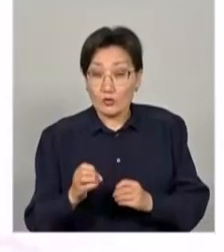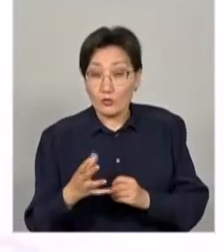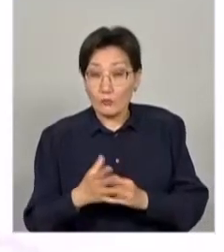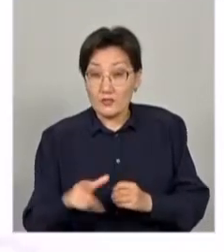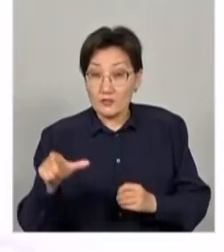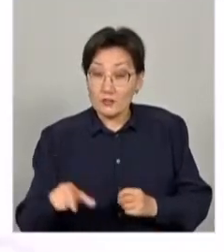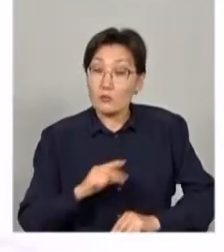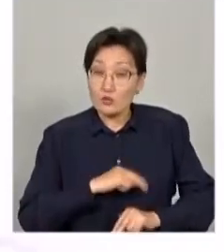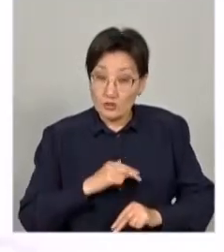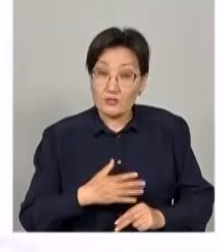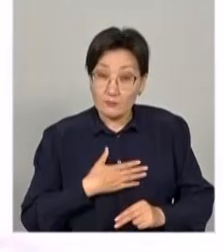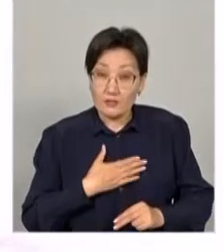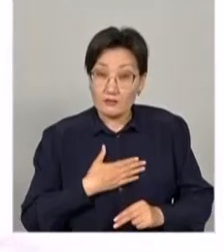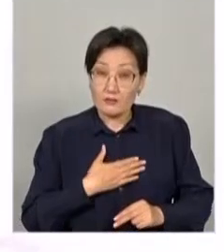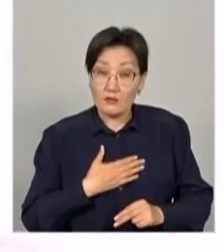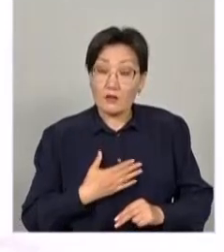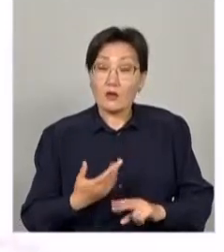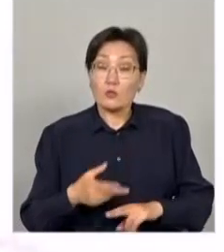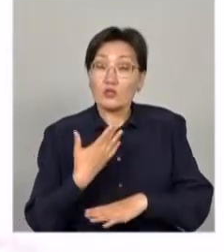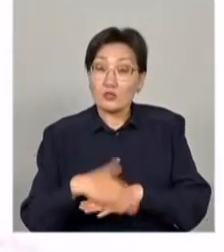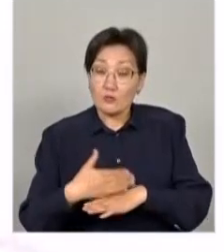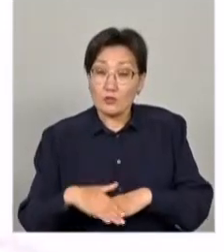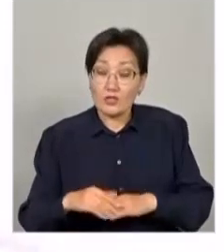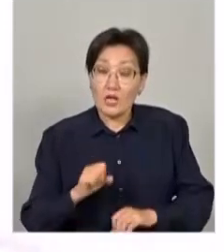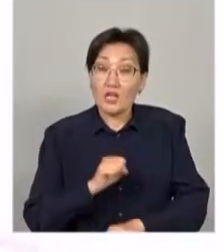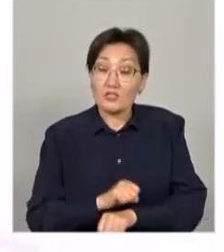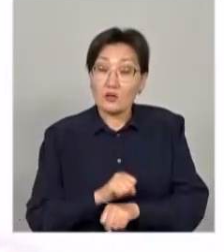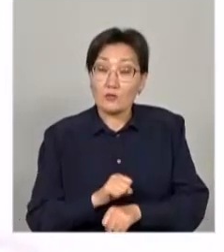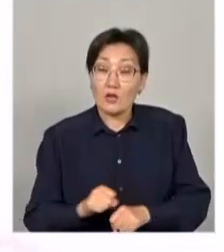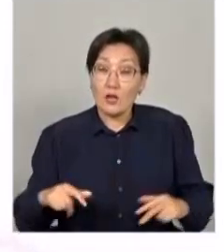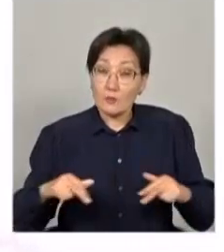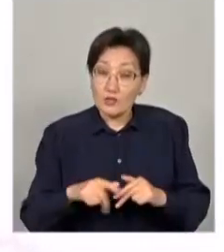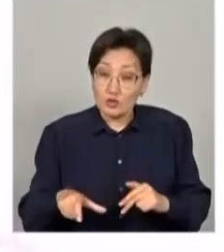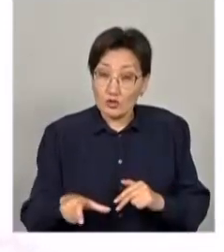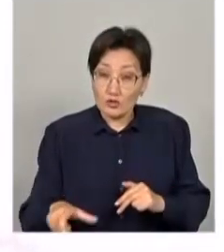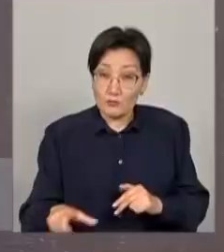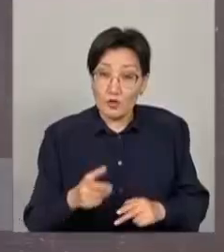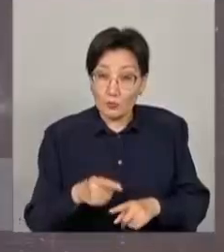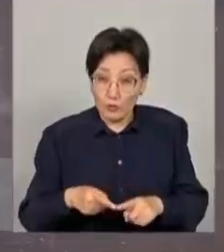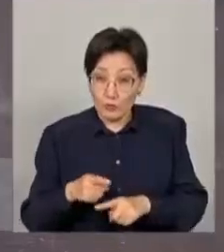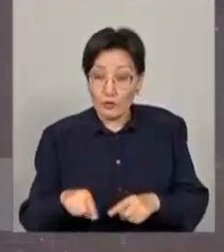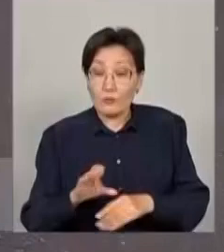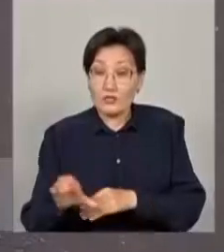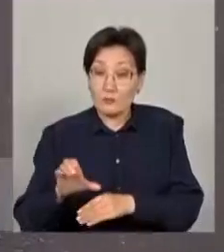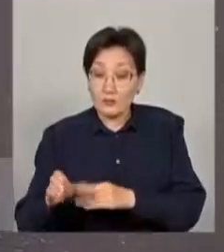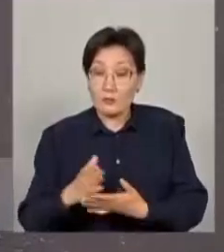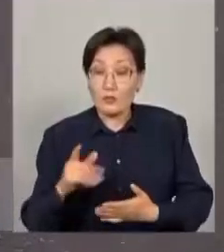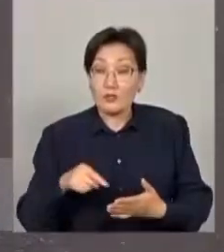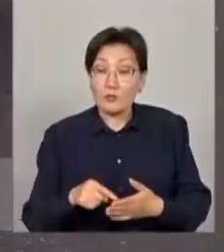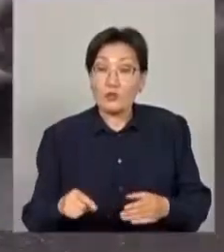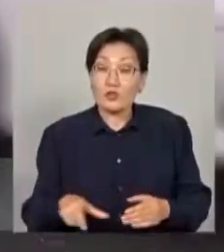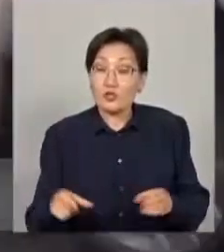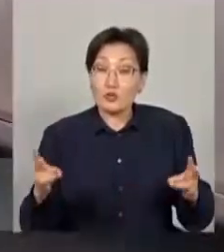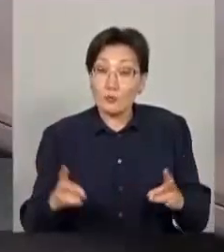адам, соны көшелерге, остановкаларға, пешеходтарға неге бөлеміз. Бұл күндері қалада жол апаты